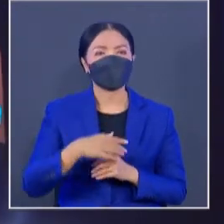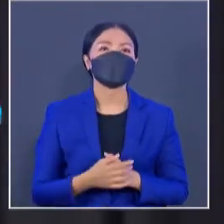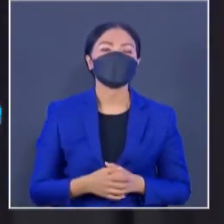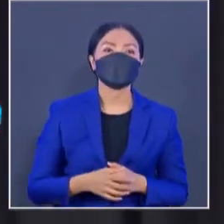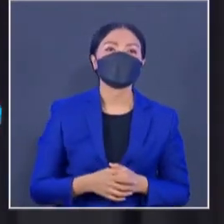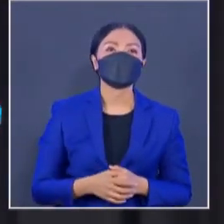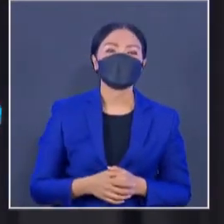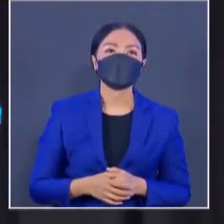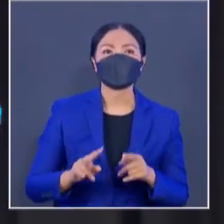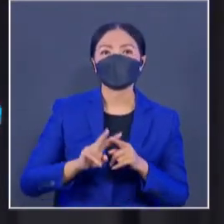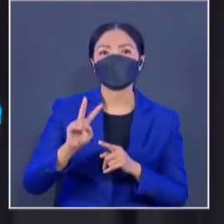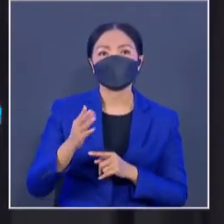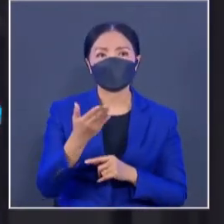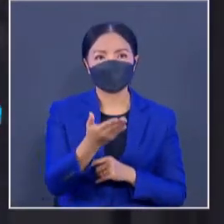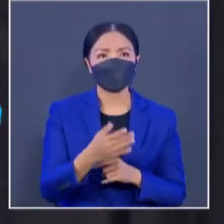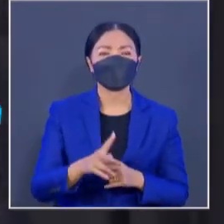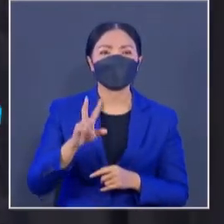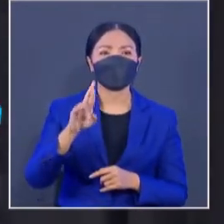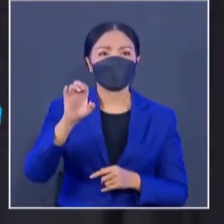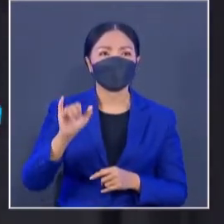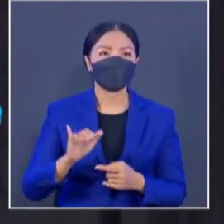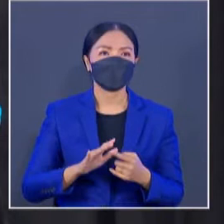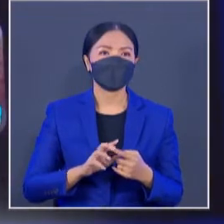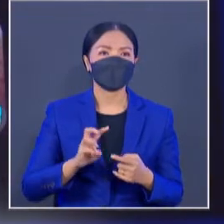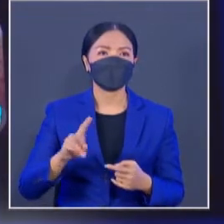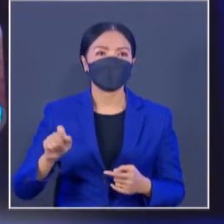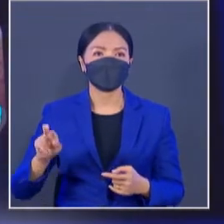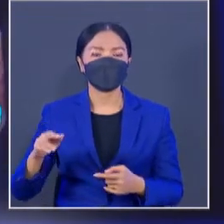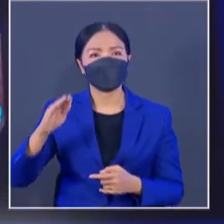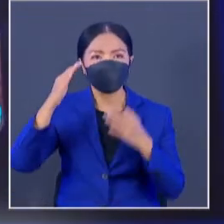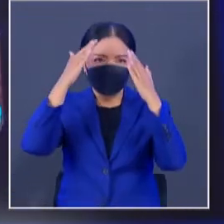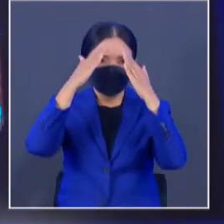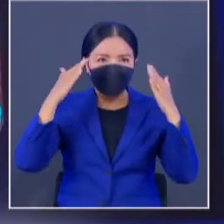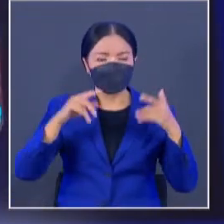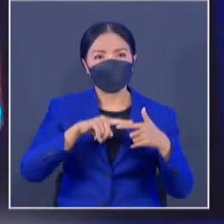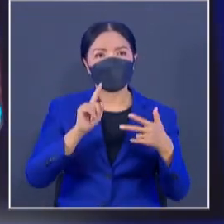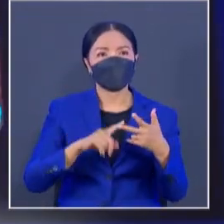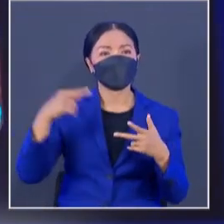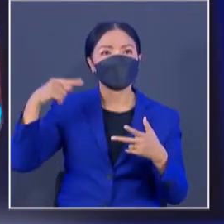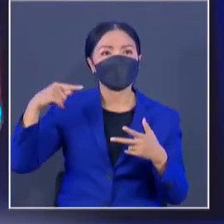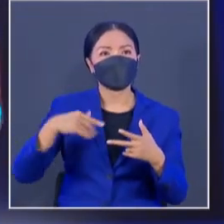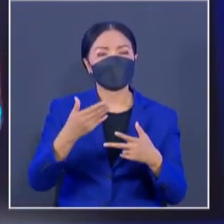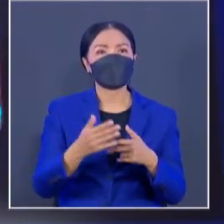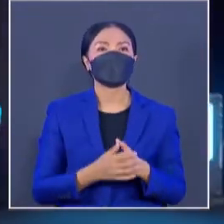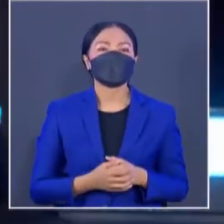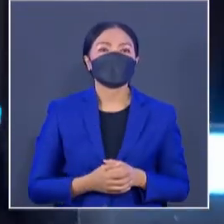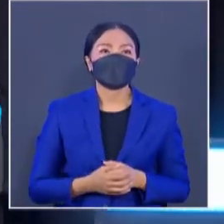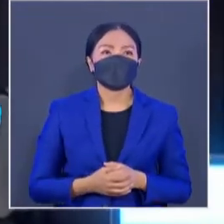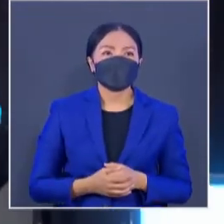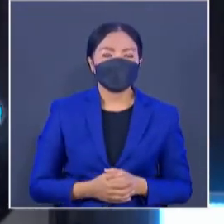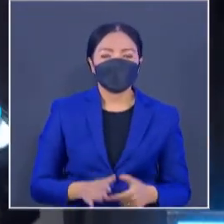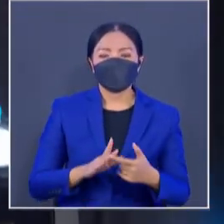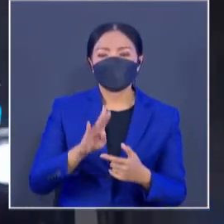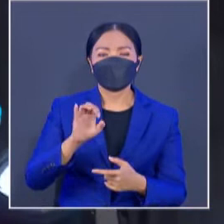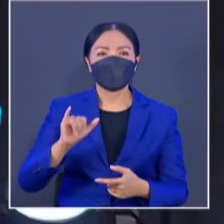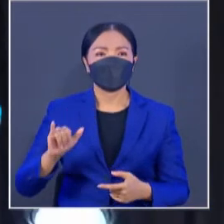างวัล Runner Up Prize ได้แก่ The River Knows Our Name จากประเทศเวียดนามและรางวัล Special Mention ได้แก่ The Beer Girl in